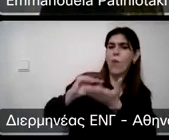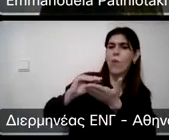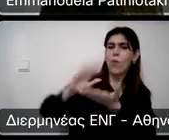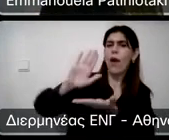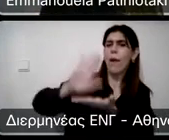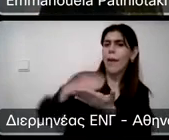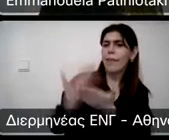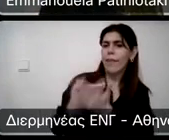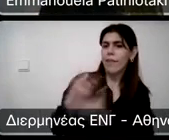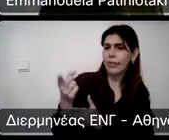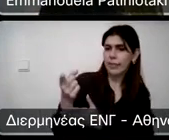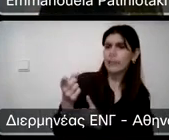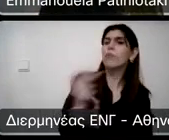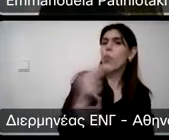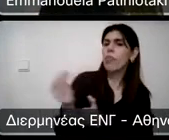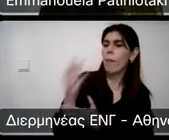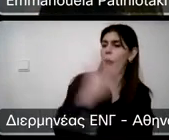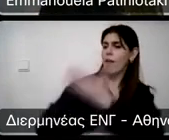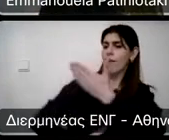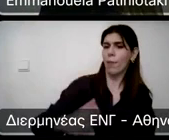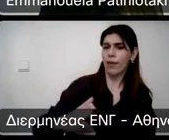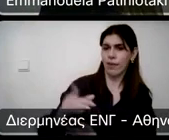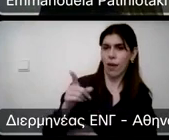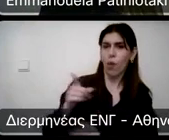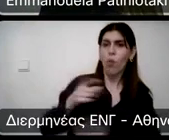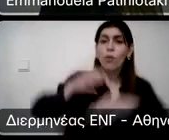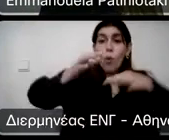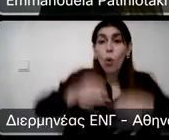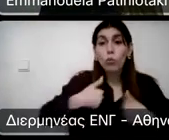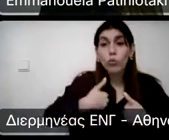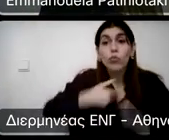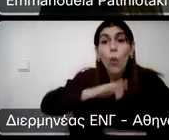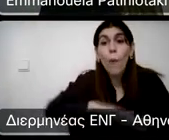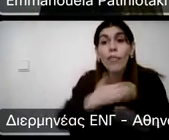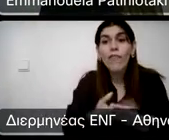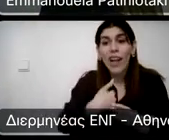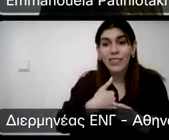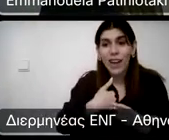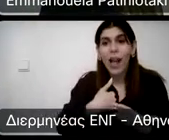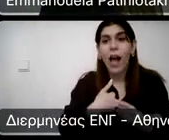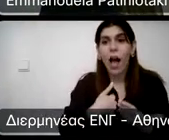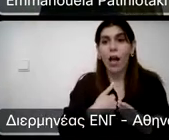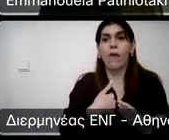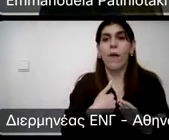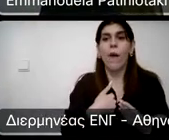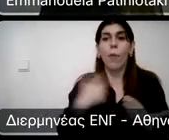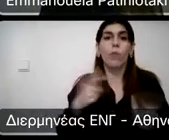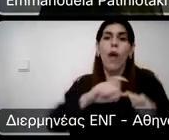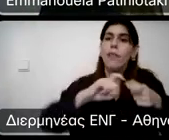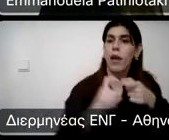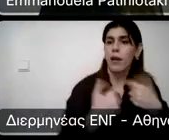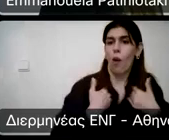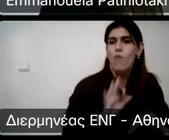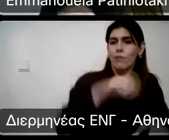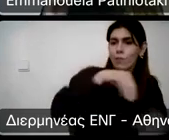με την αναπηρία, ως μεταφράστρια μιας πάρα πολύ μεγάλης εταιρείας,